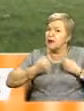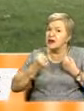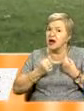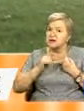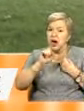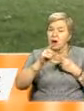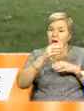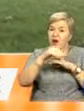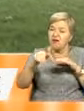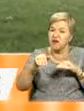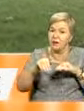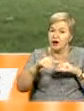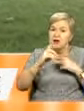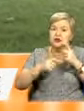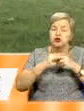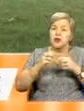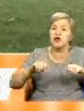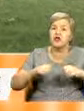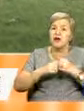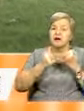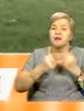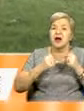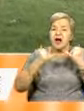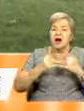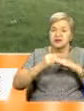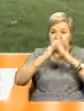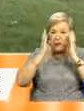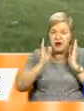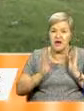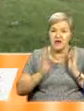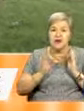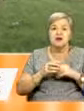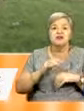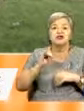la Varnița după cele întâmplate astăzi dimineață și în ziua de ieri.